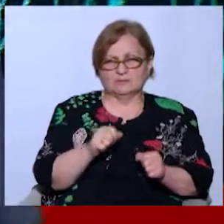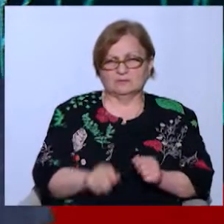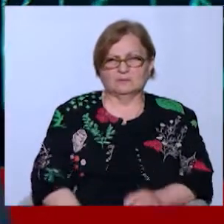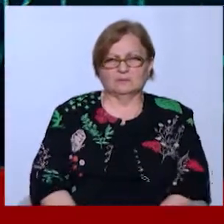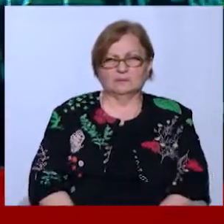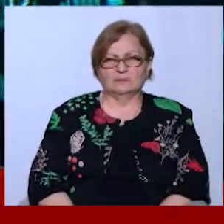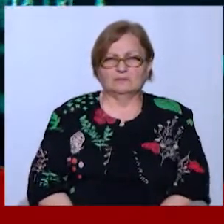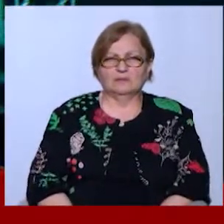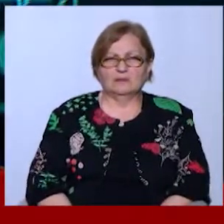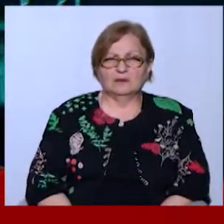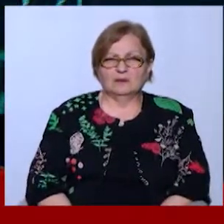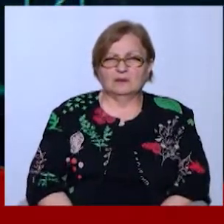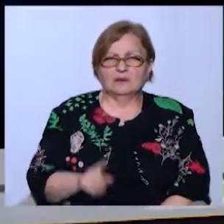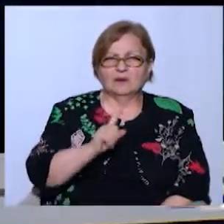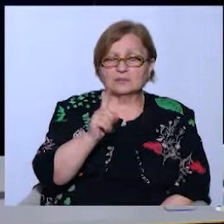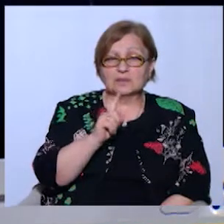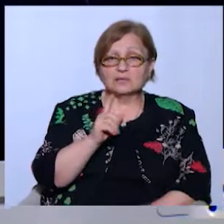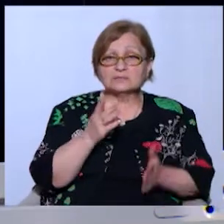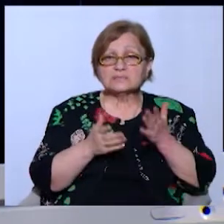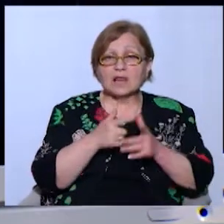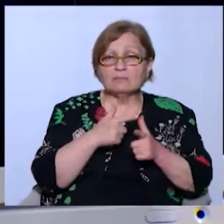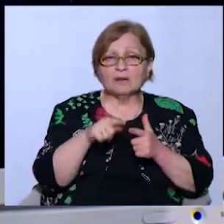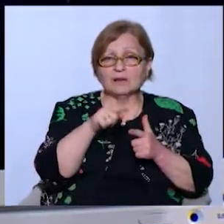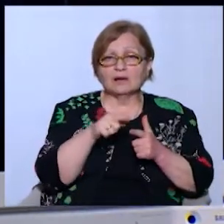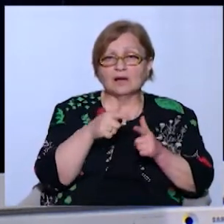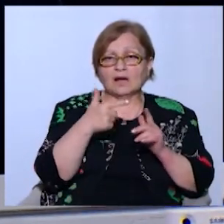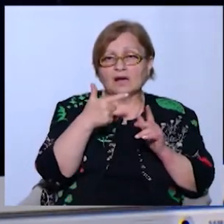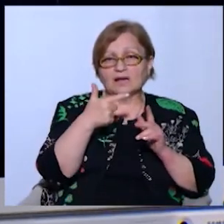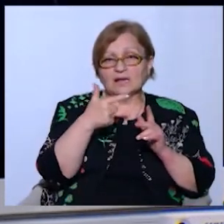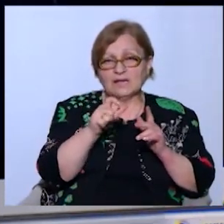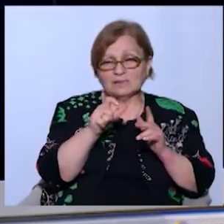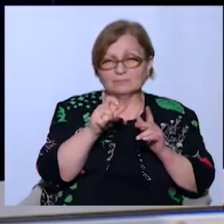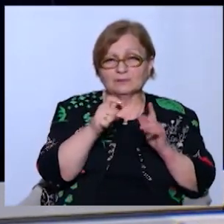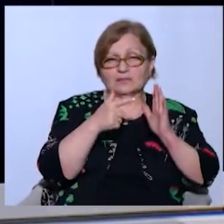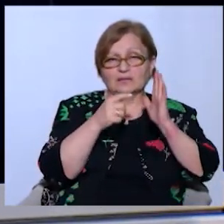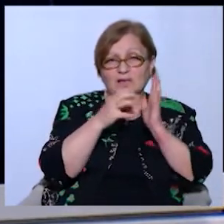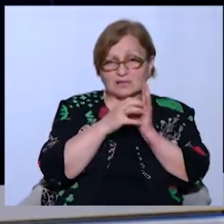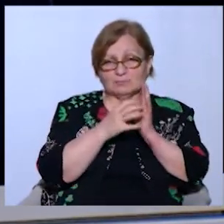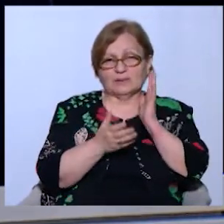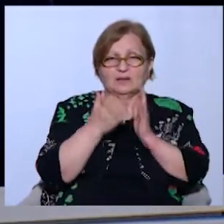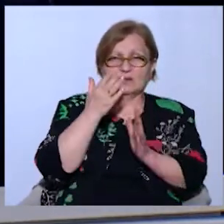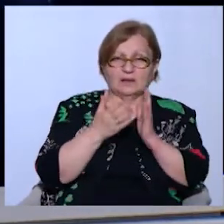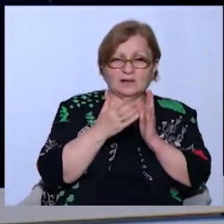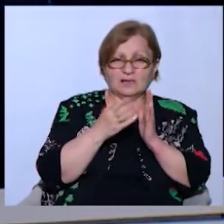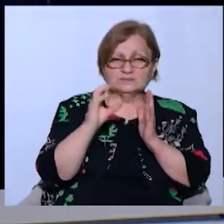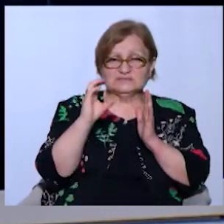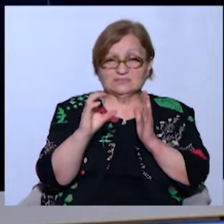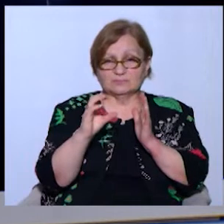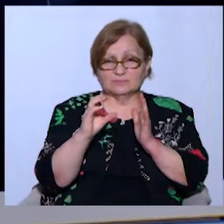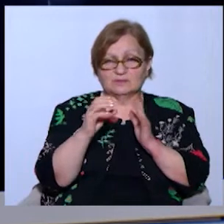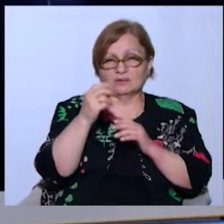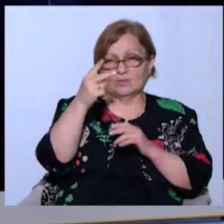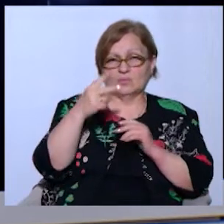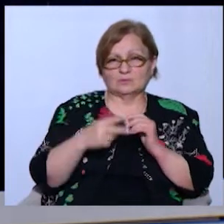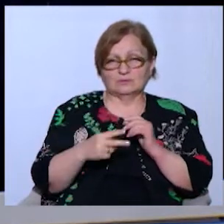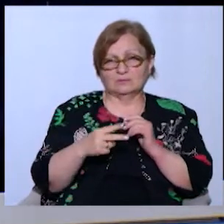შეუძლებელი ხდომილობა. მაგალითად, რა არის ალბათობა, რომ მოვა გერბი ანსაფასური? მონეტის აგდებისას არის ორი მეორედი,